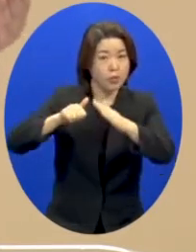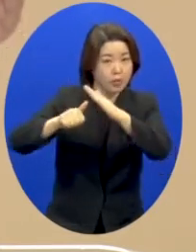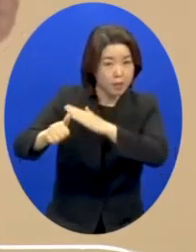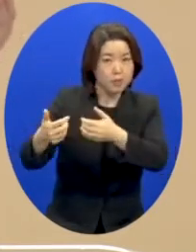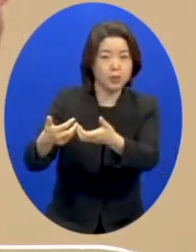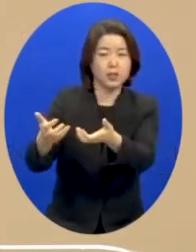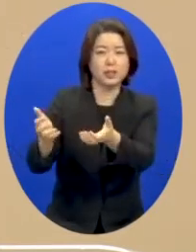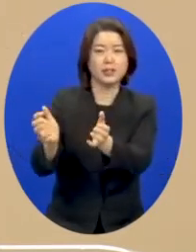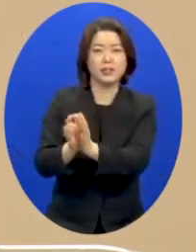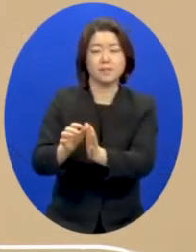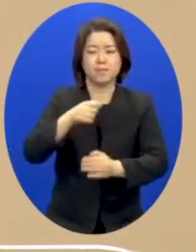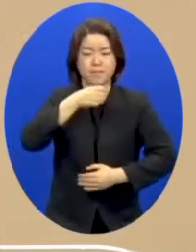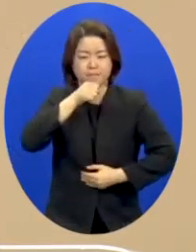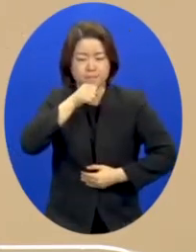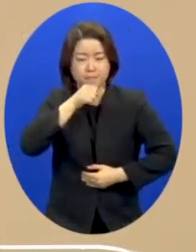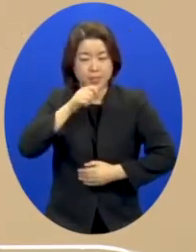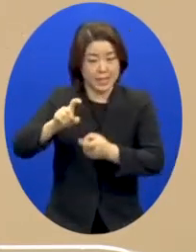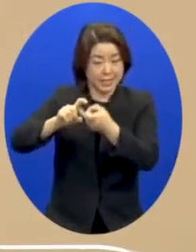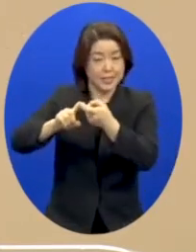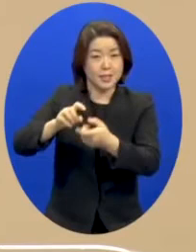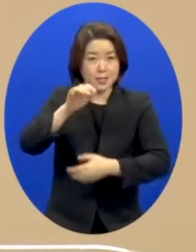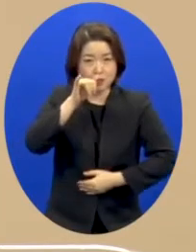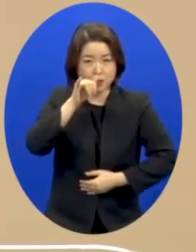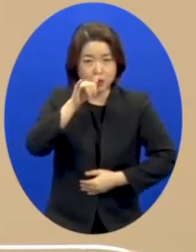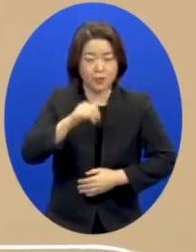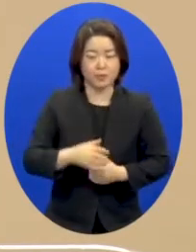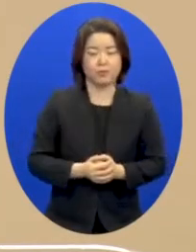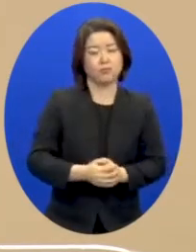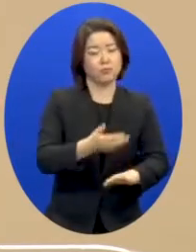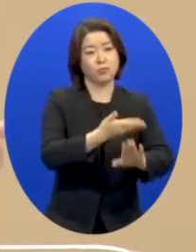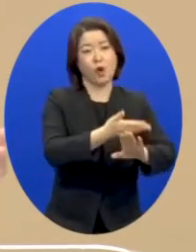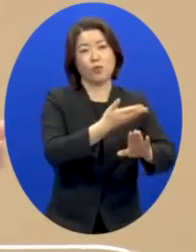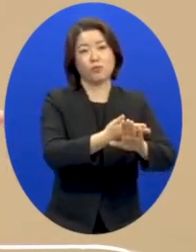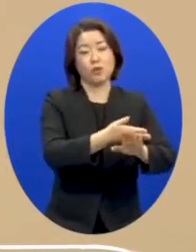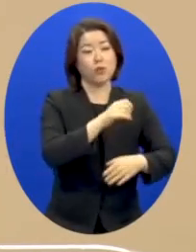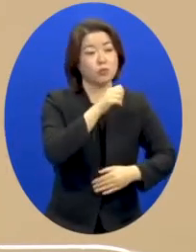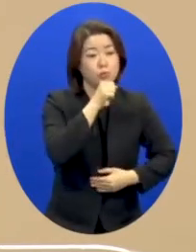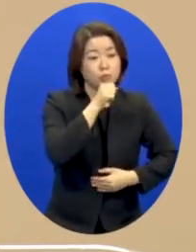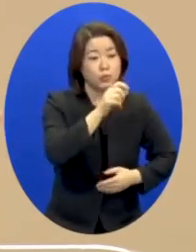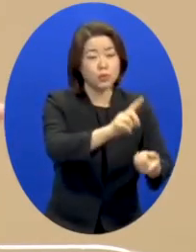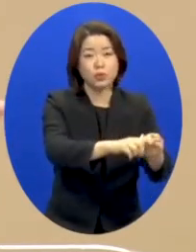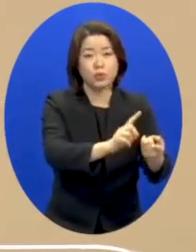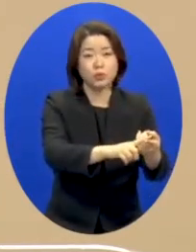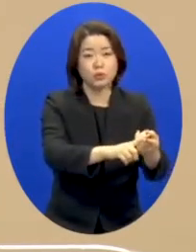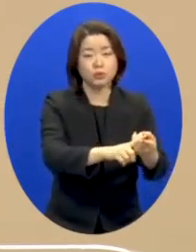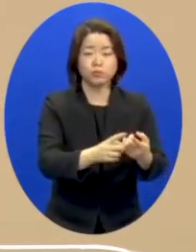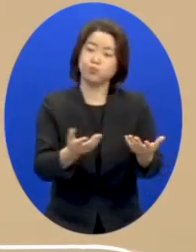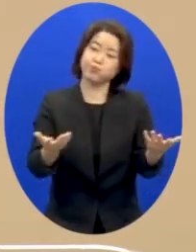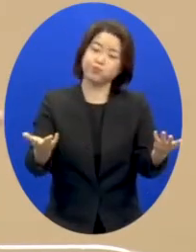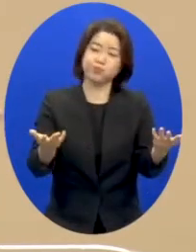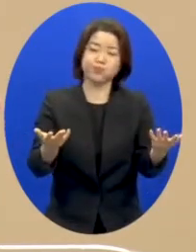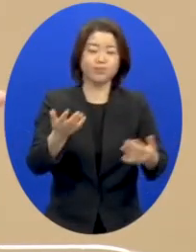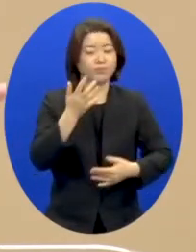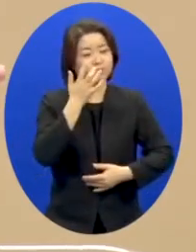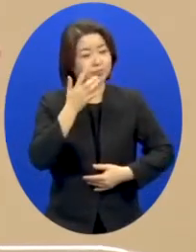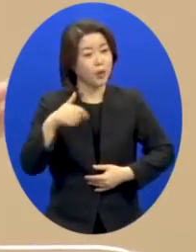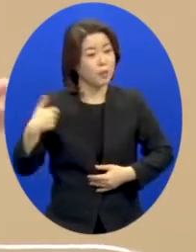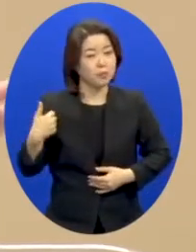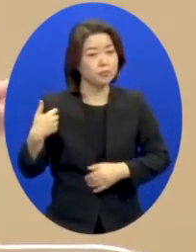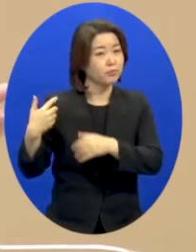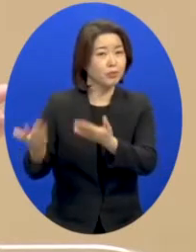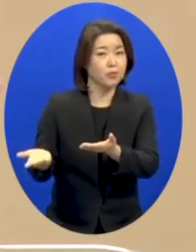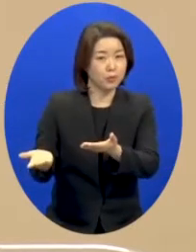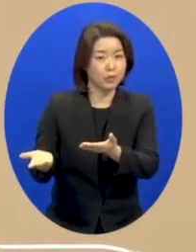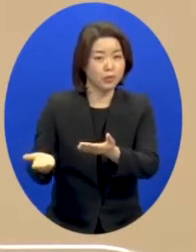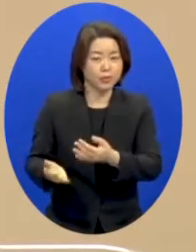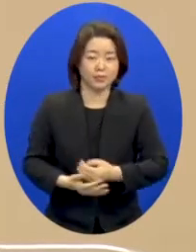대표팀의 성적에 관심이 가는 거죠. 다른 나라 성적에 대해서는 뭐 그런가 그렇게 무심히 지나가게